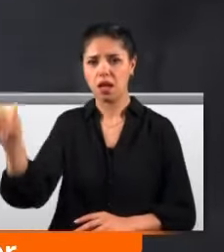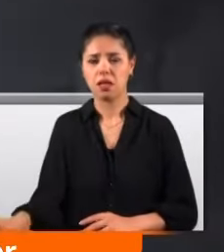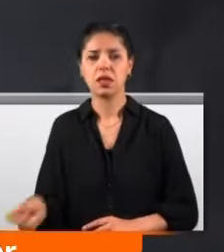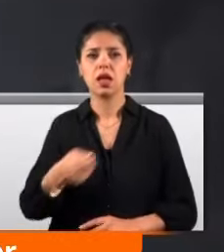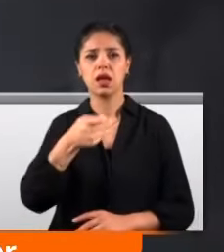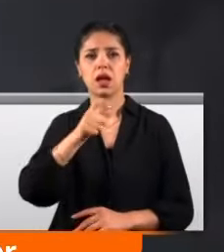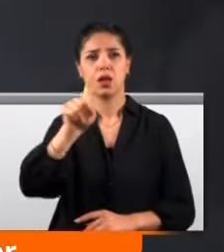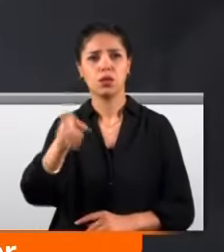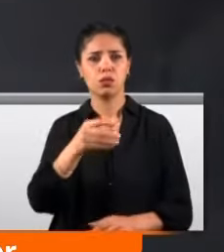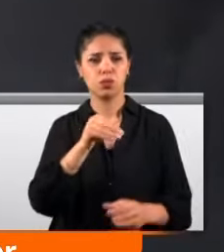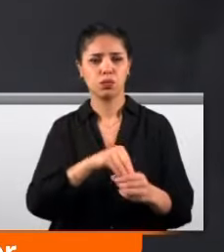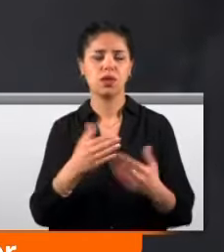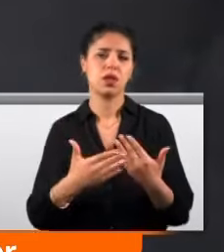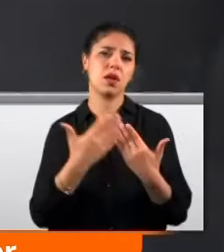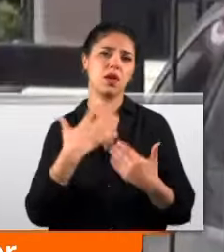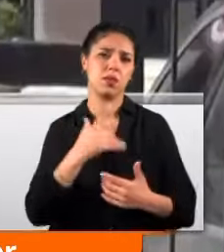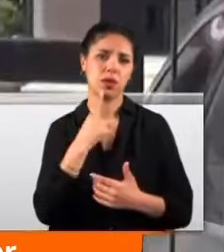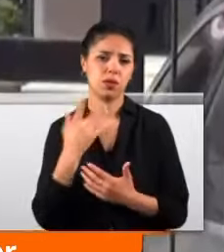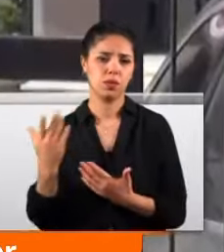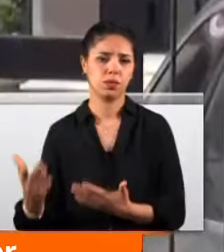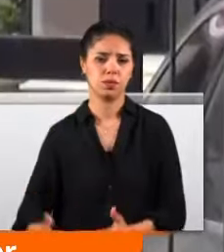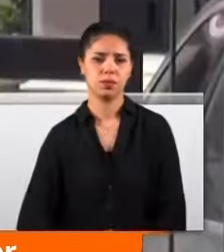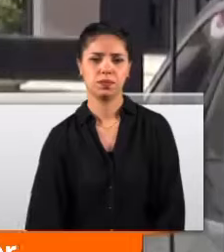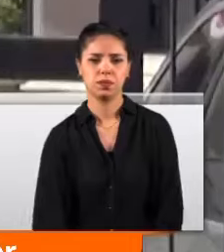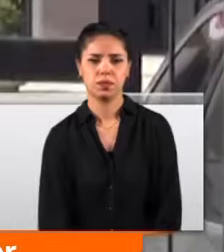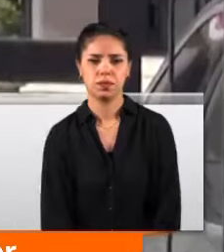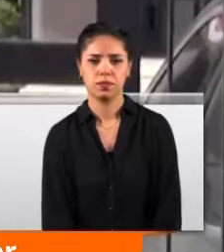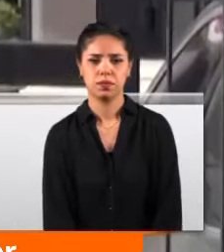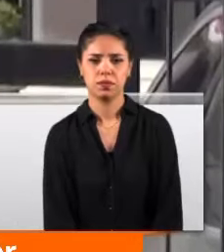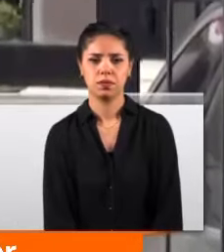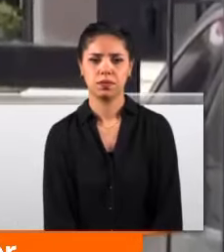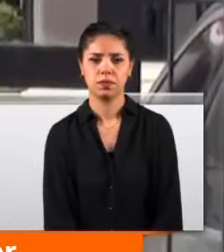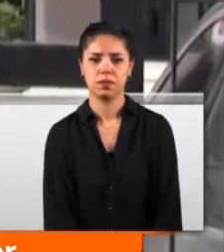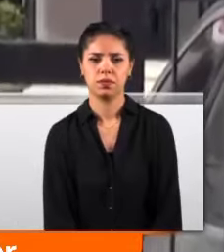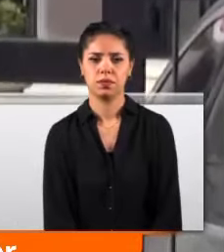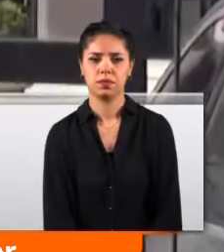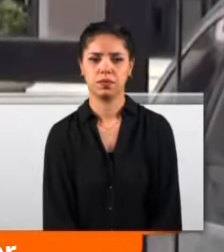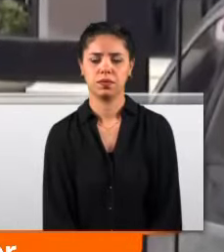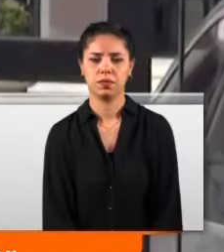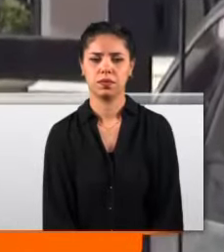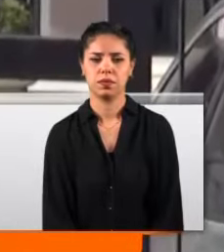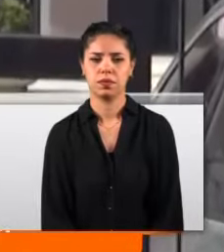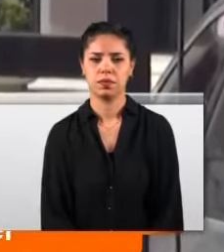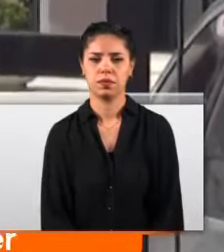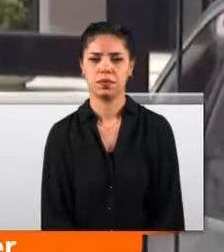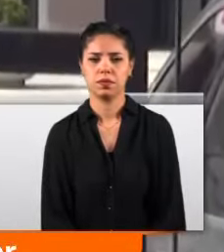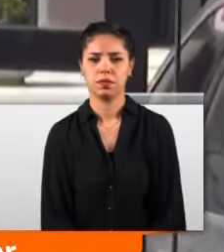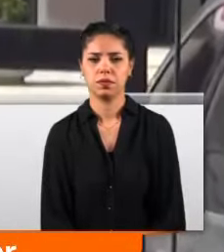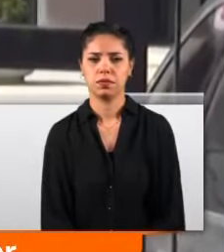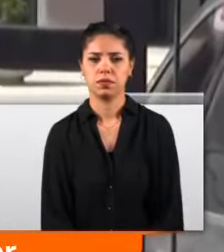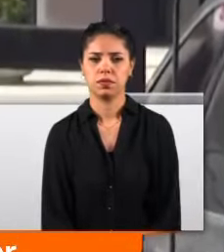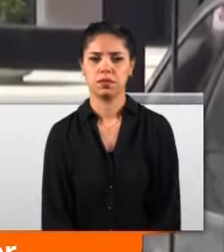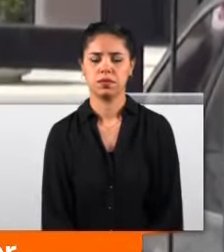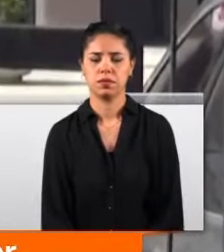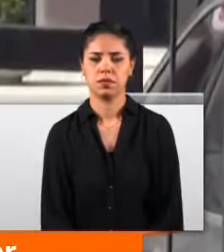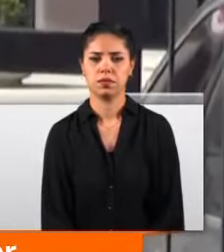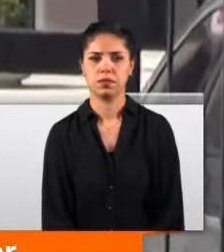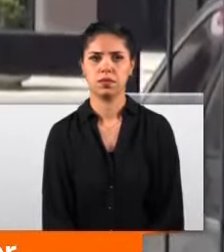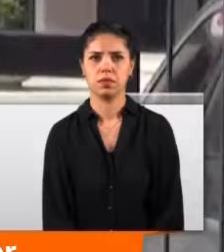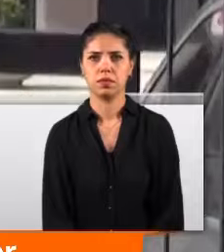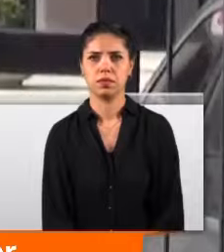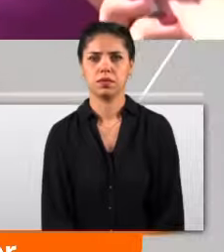katilin bulunması için yardım istedi. Ben çocuklarımı yetim babasız büyüttüm. 2 tane evladımı ben taksicilik